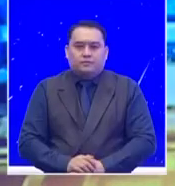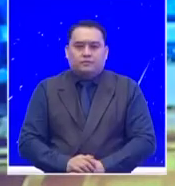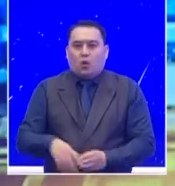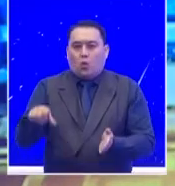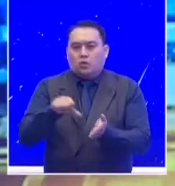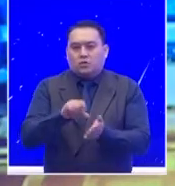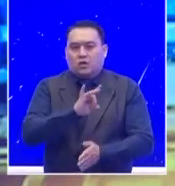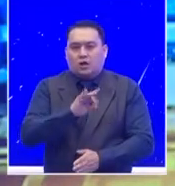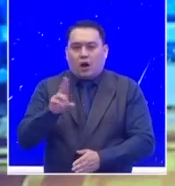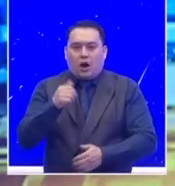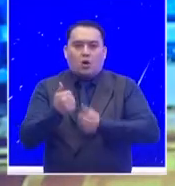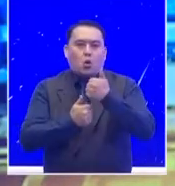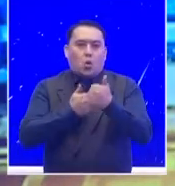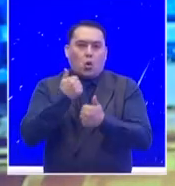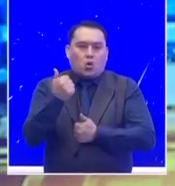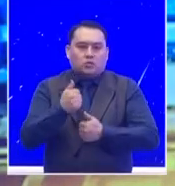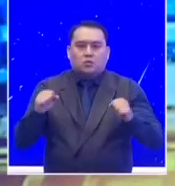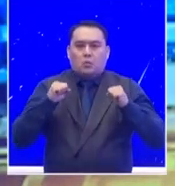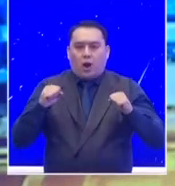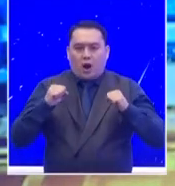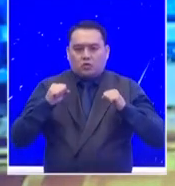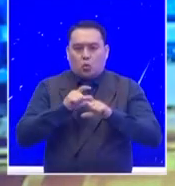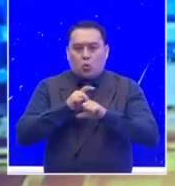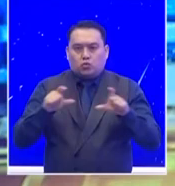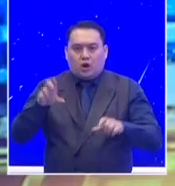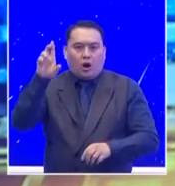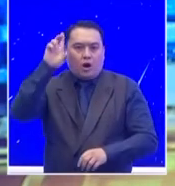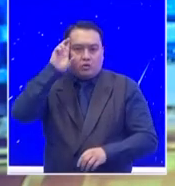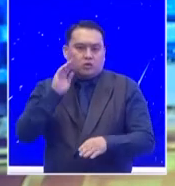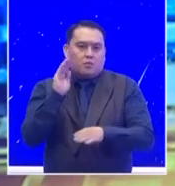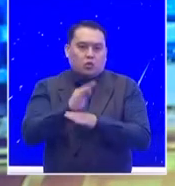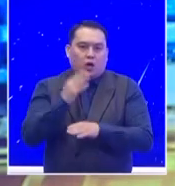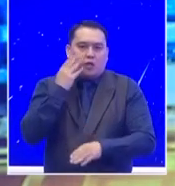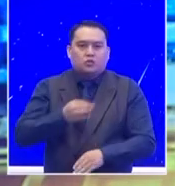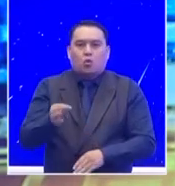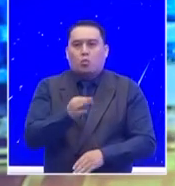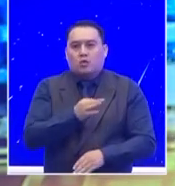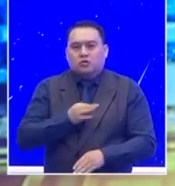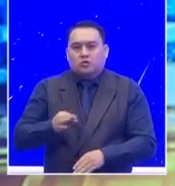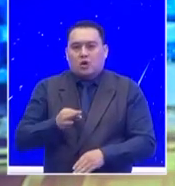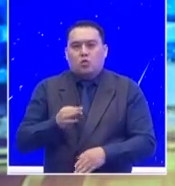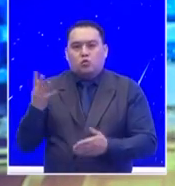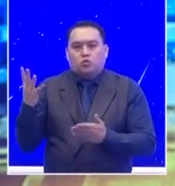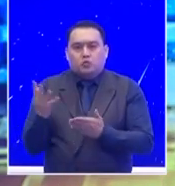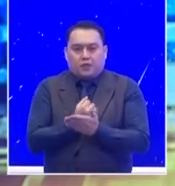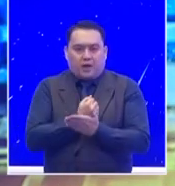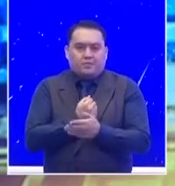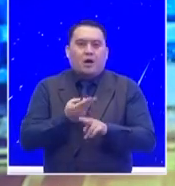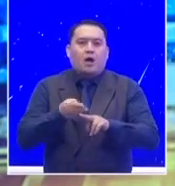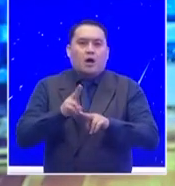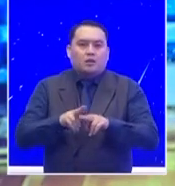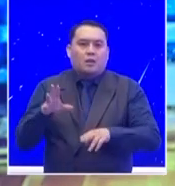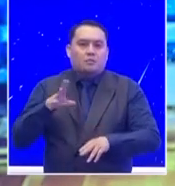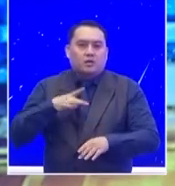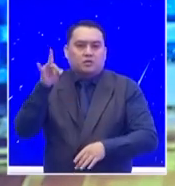Участники республиканского конкурса среди спортивных учреждений страны пополнили достижения Алматинской области очередным успехом.